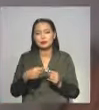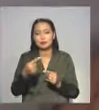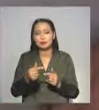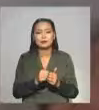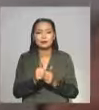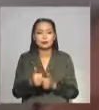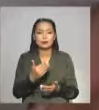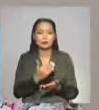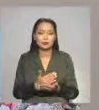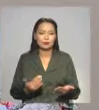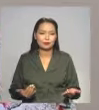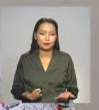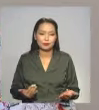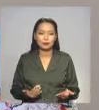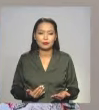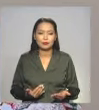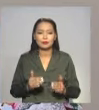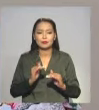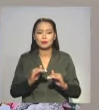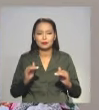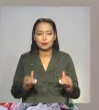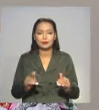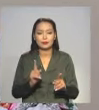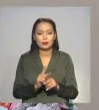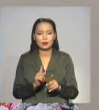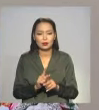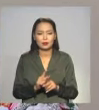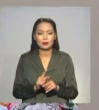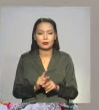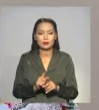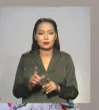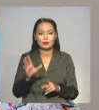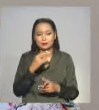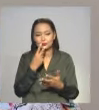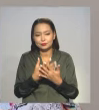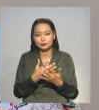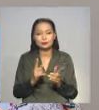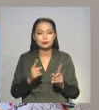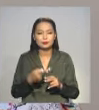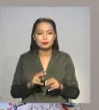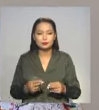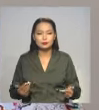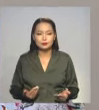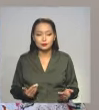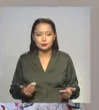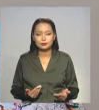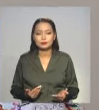болып емделіп кетсе, балаларын қызығын екеуміз бірге көрсек деген. Бір өзім